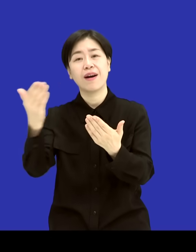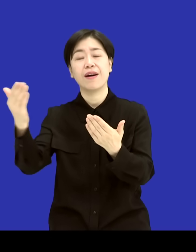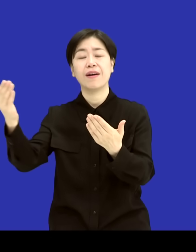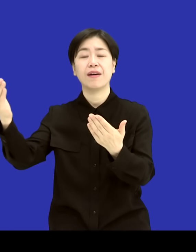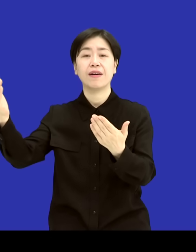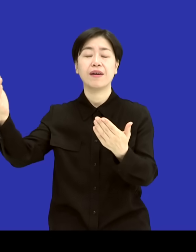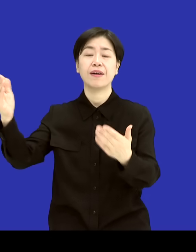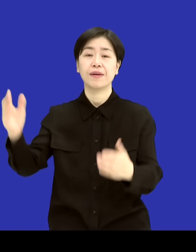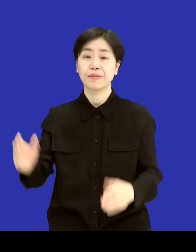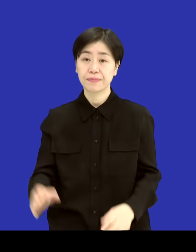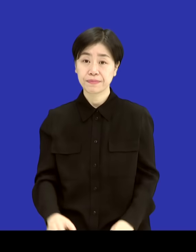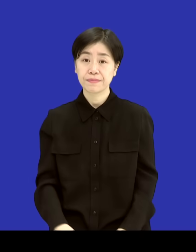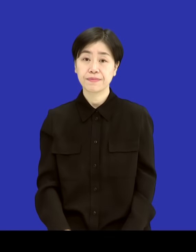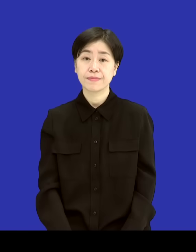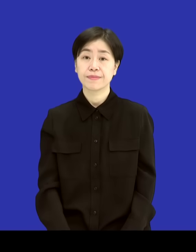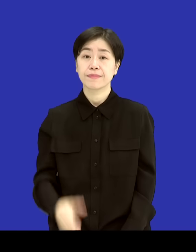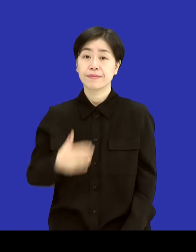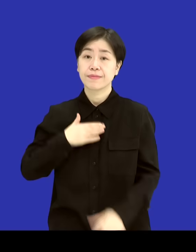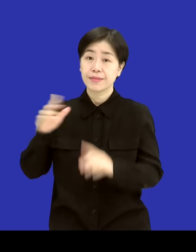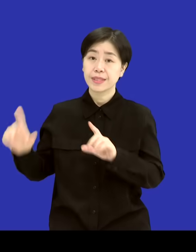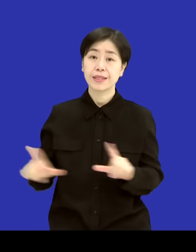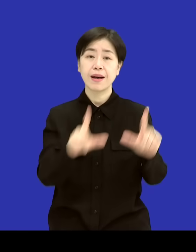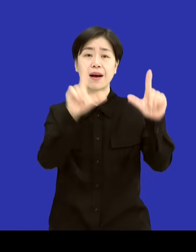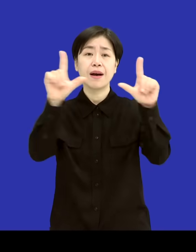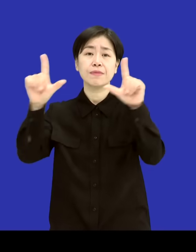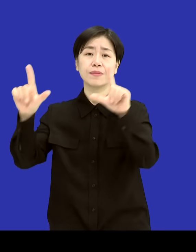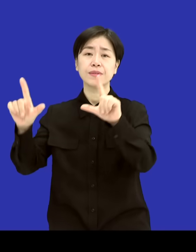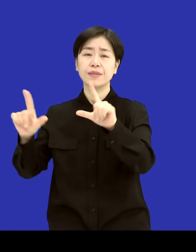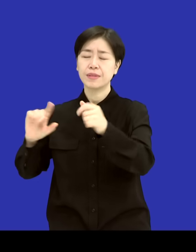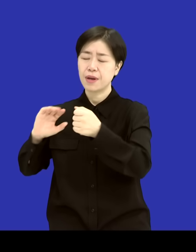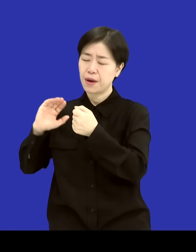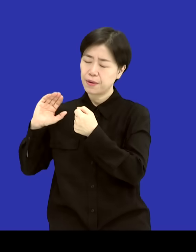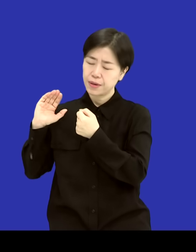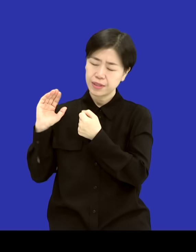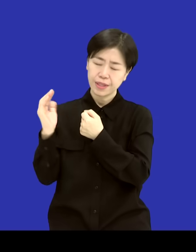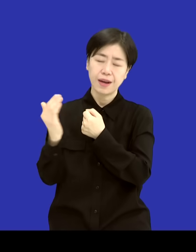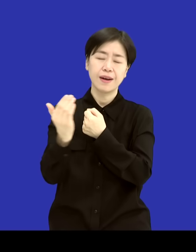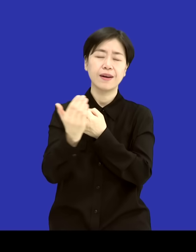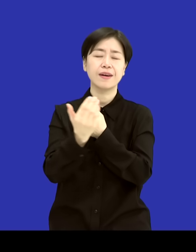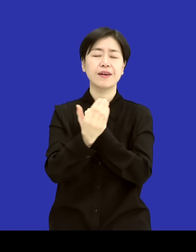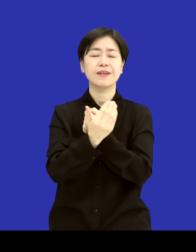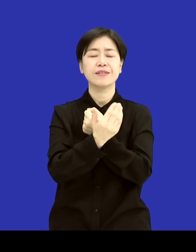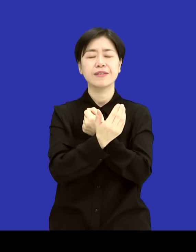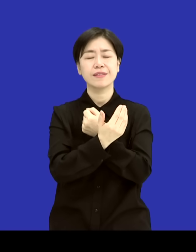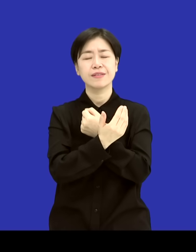없는 은혜 내 삶을